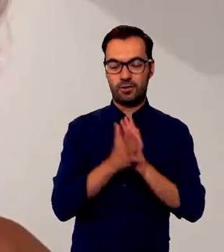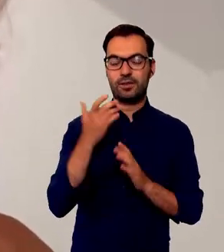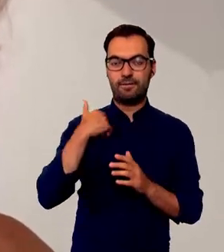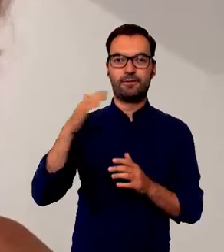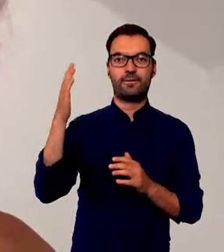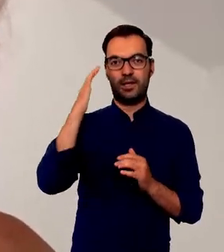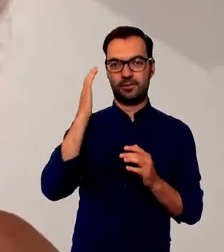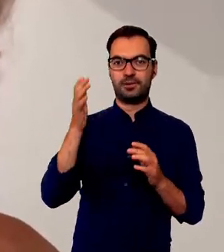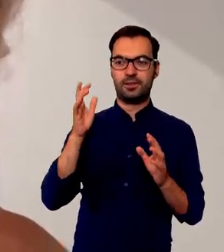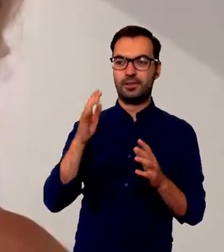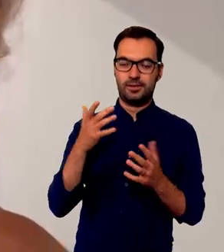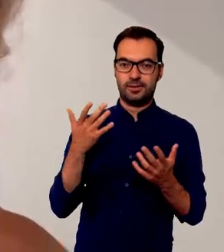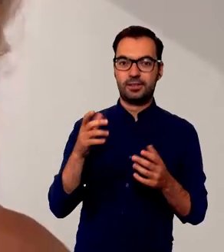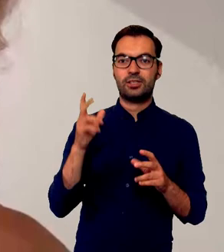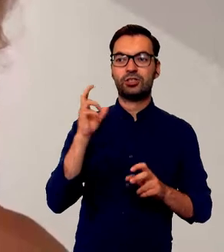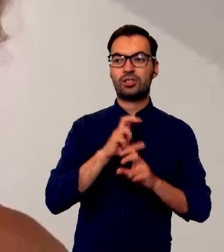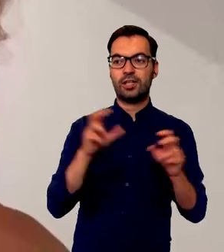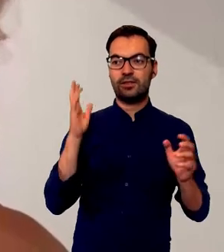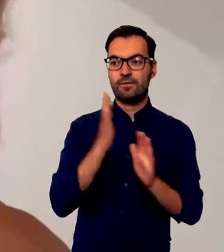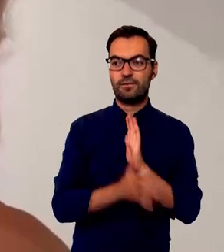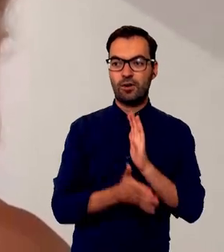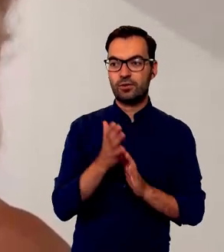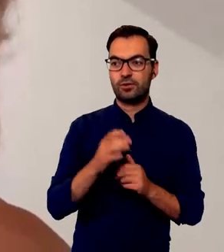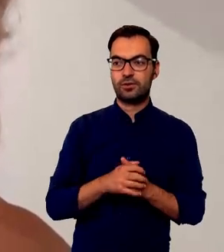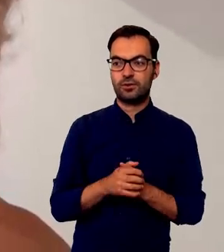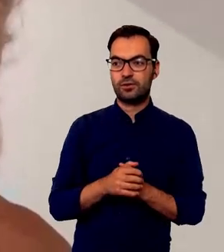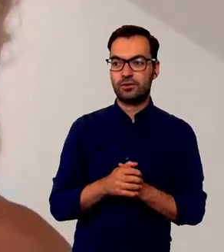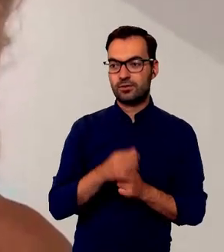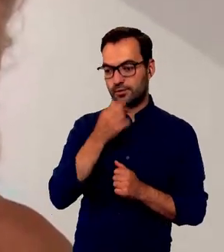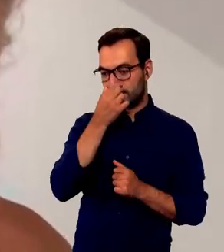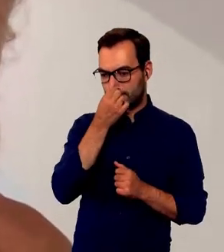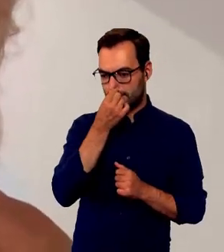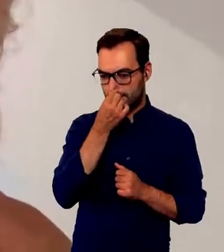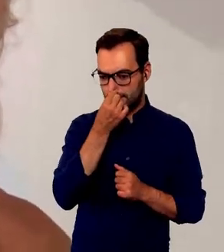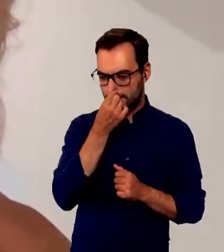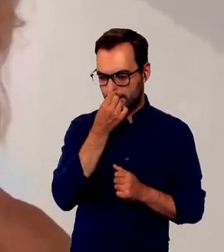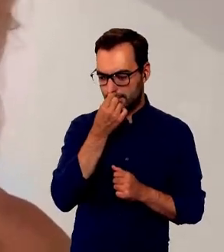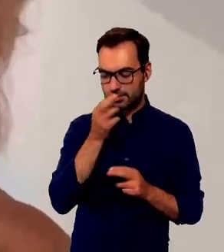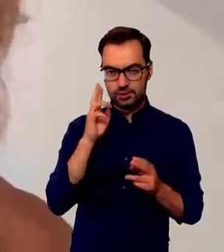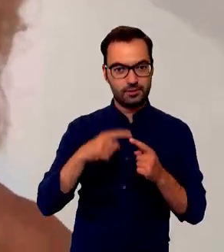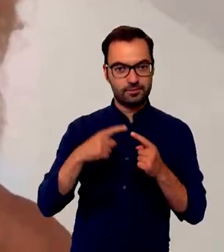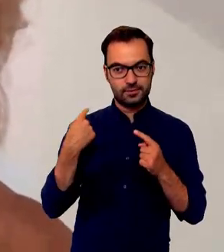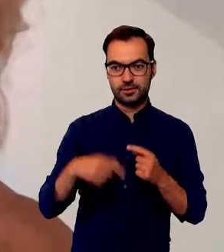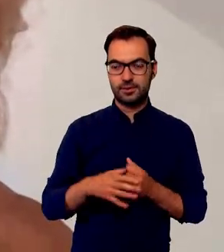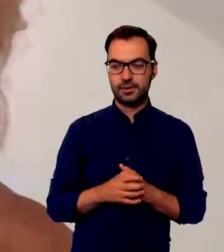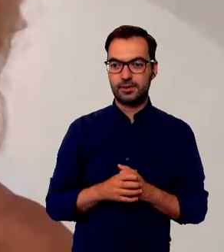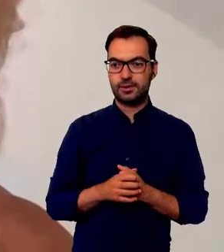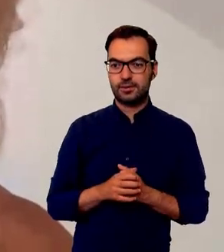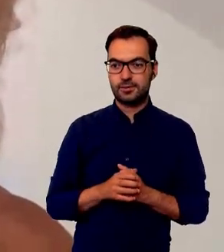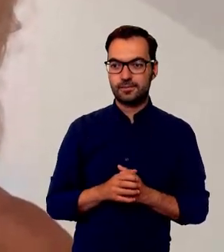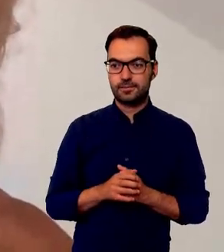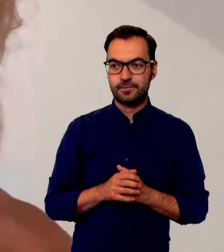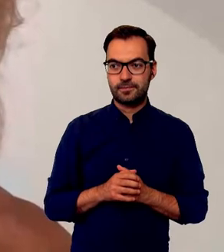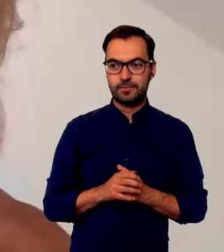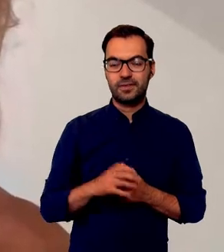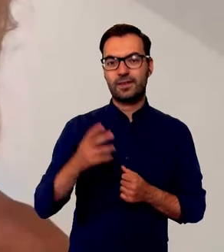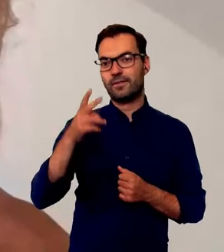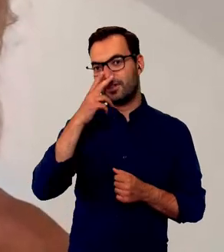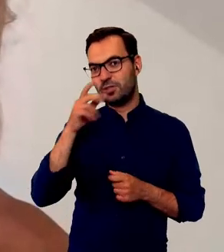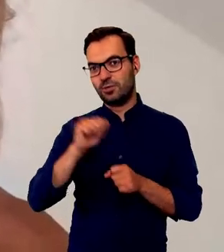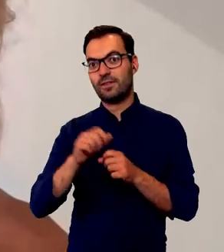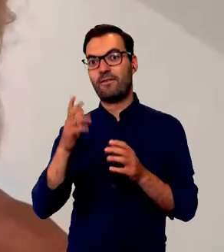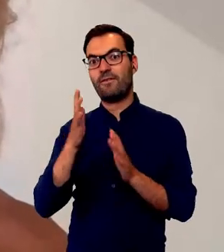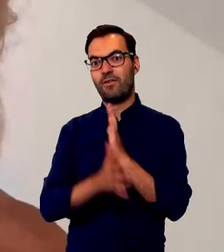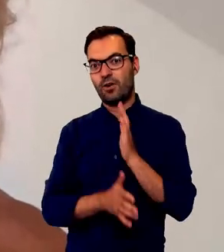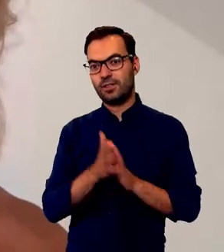wiem, że mówię teraz okropną rzecz, czasy wojny niebezpieczne, bo doświadczamy, mamy gdzieś tam wojnę z boku i